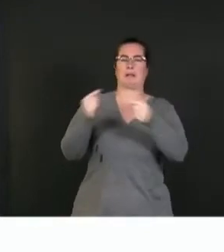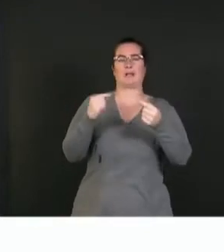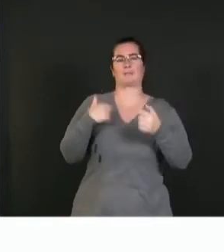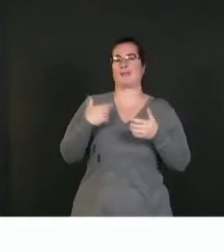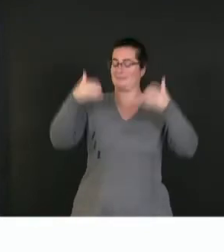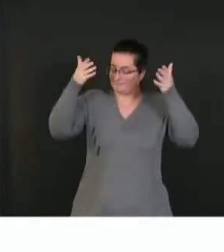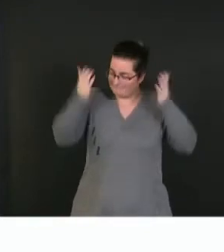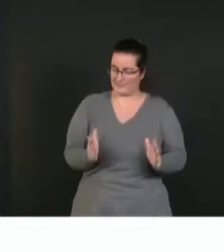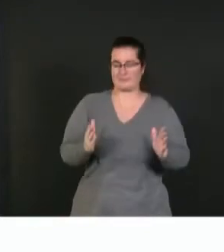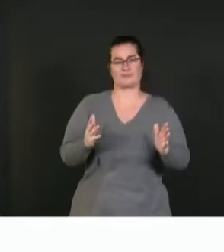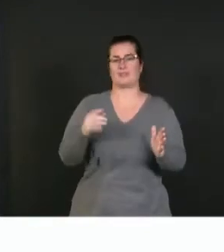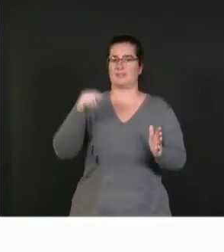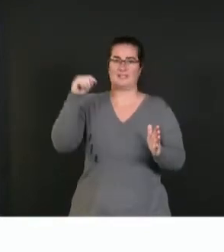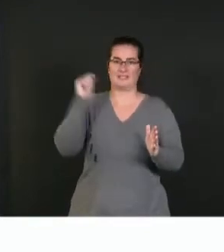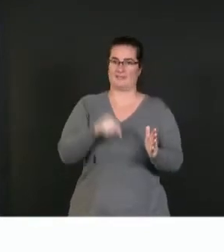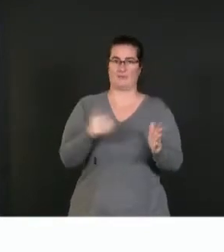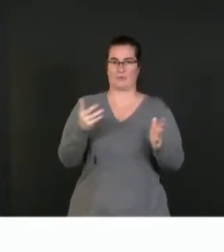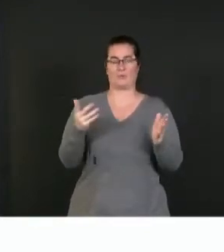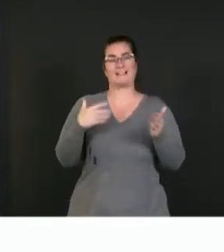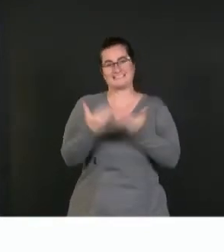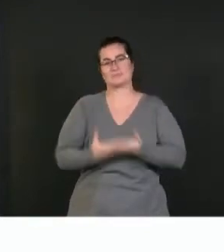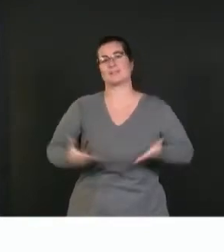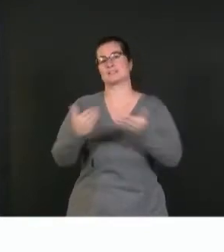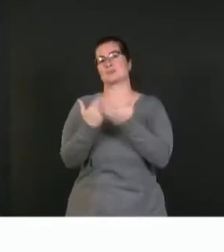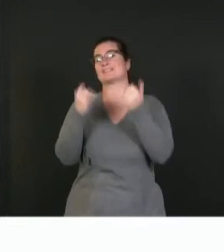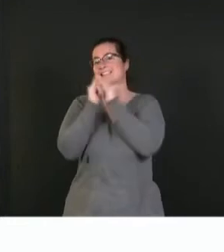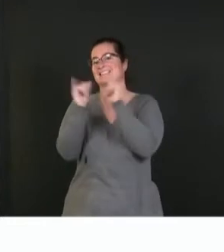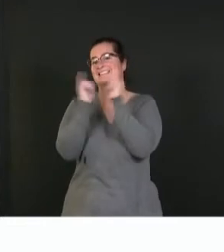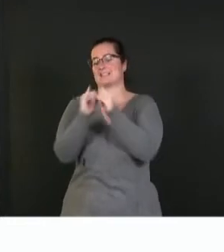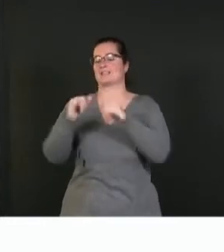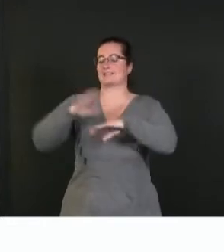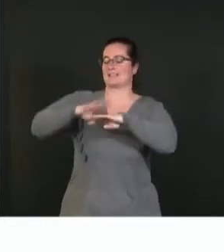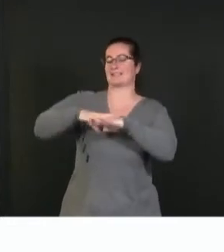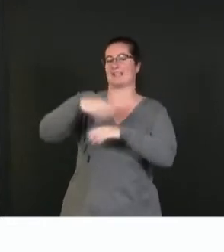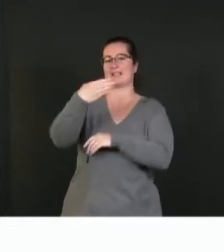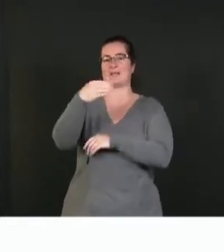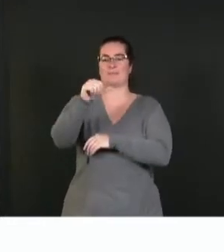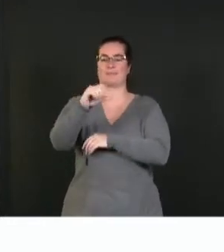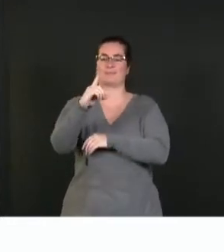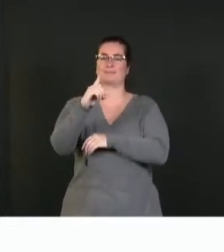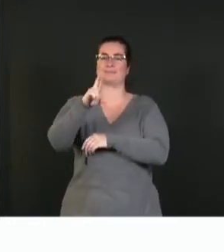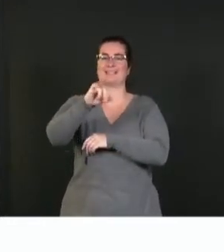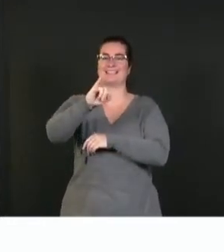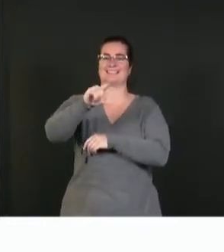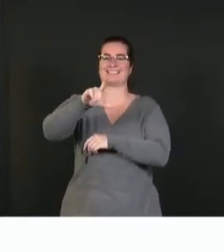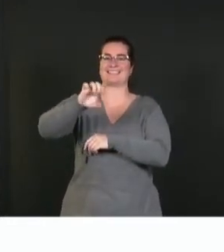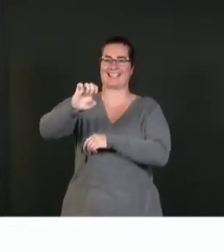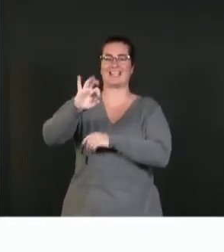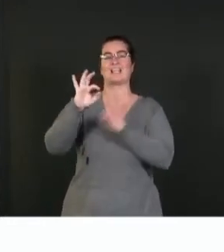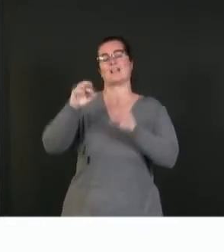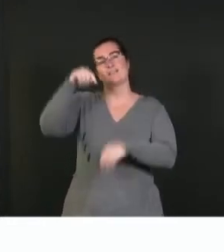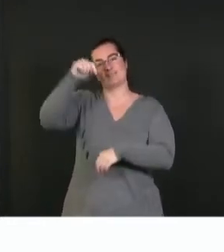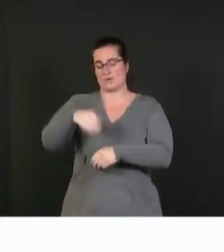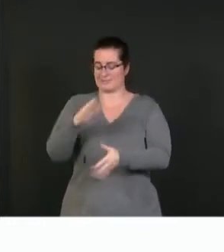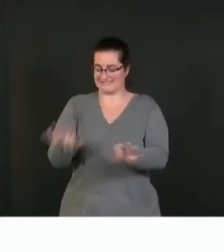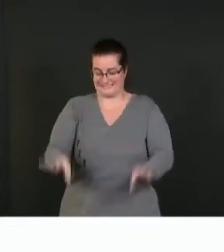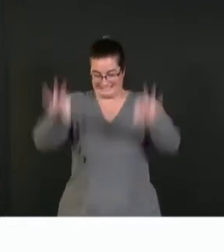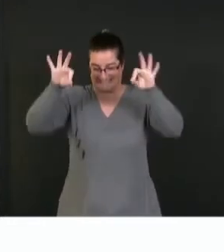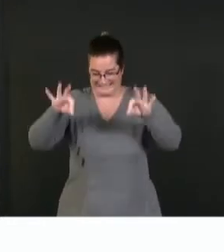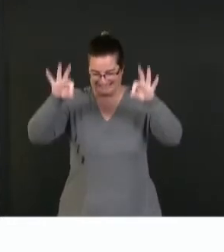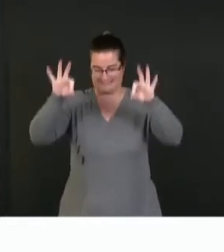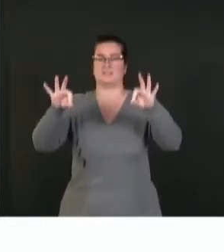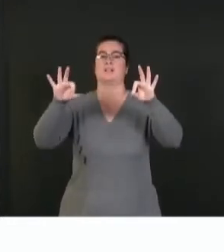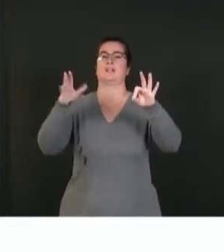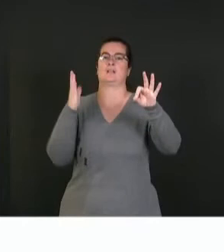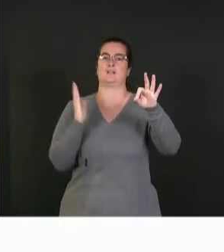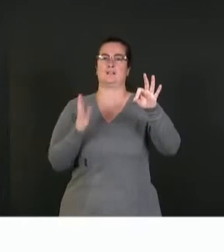un moratoire sur l'aménagement du secteur du Madrier. Alors il y a encore une fois malheureusement des chantiers qui étaient déjà commencés, d'ailleurs les fondations ont été coulées, on n'a pas